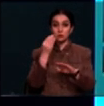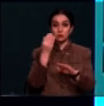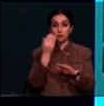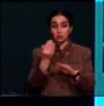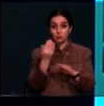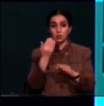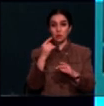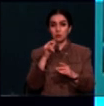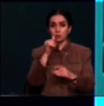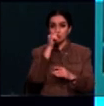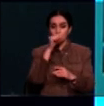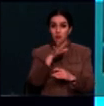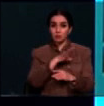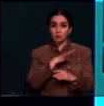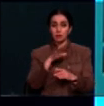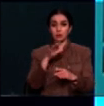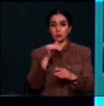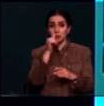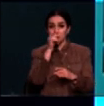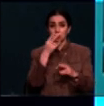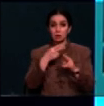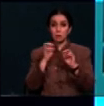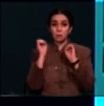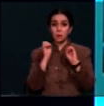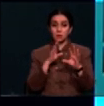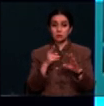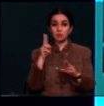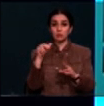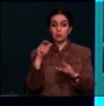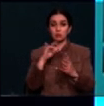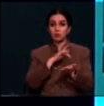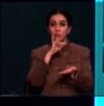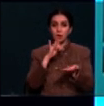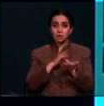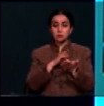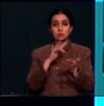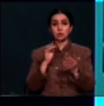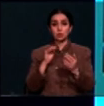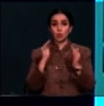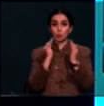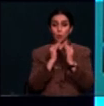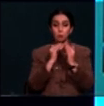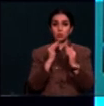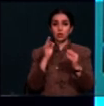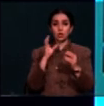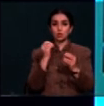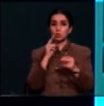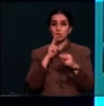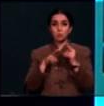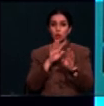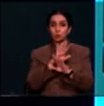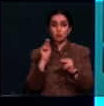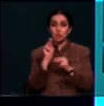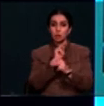дворянства, не могла покинуть дачи, потому что в их городском доме еще не покончили с ремонтом. Сегодня